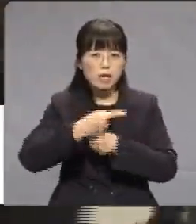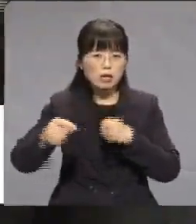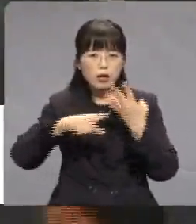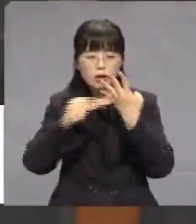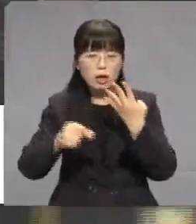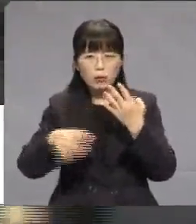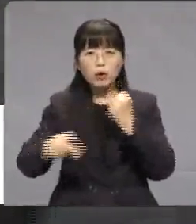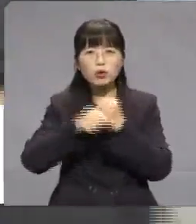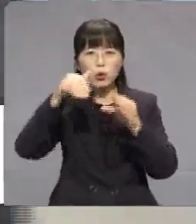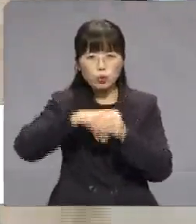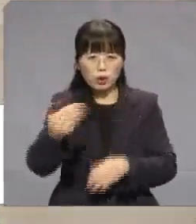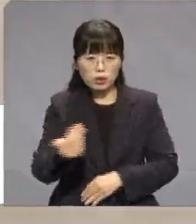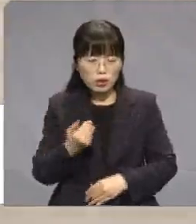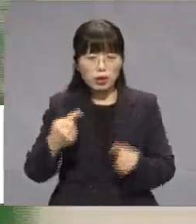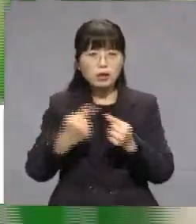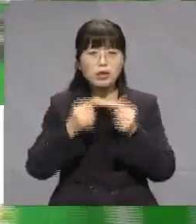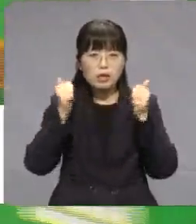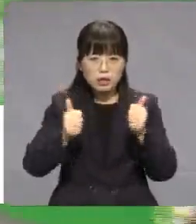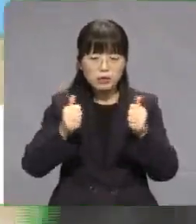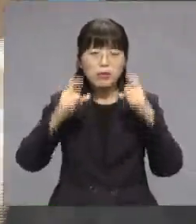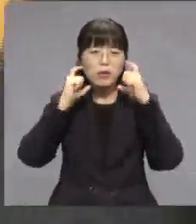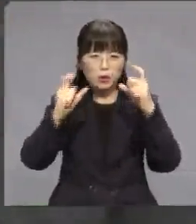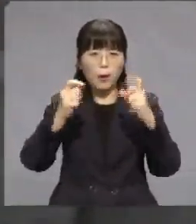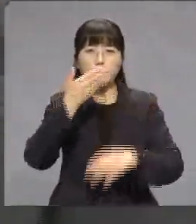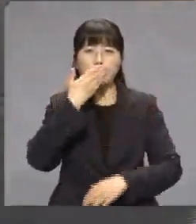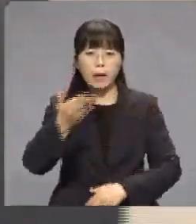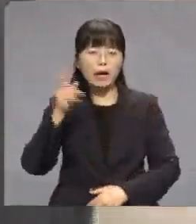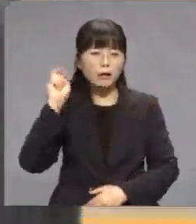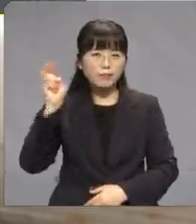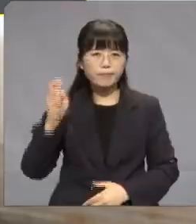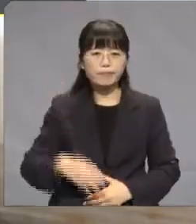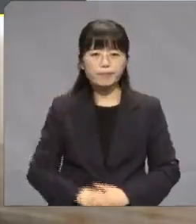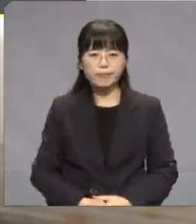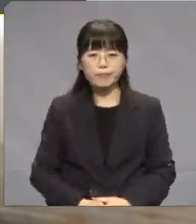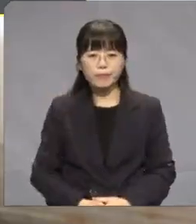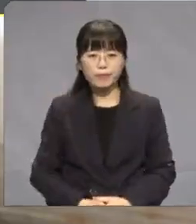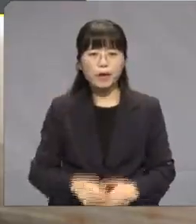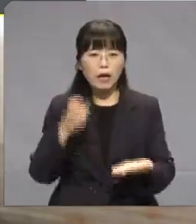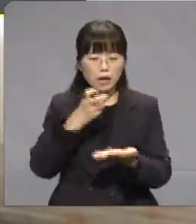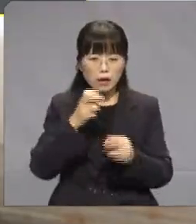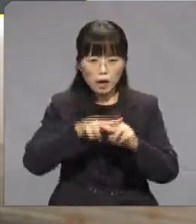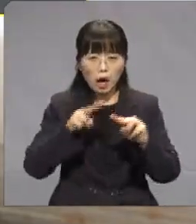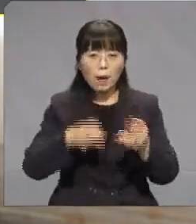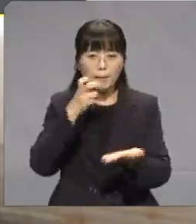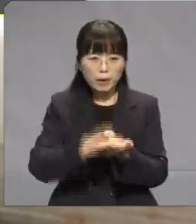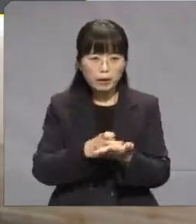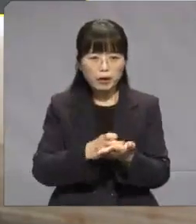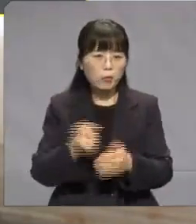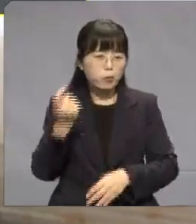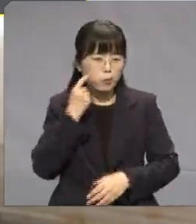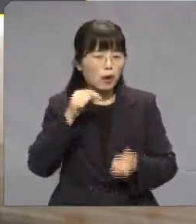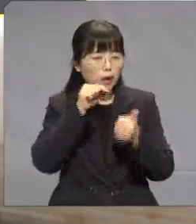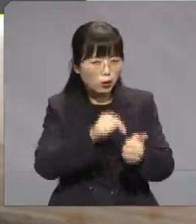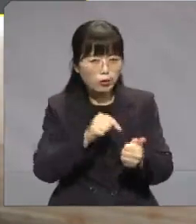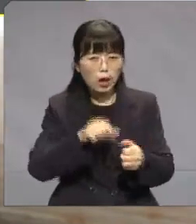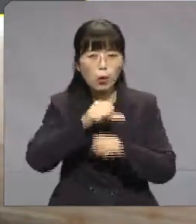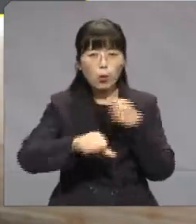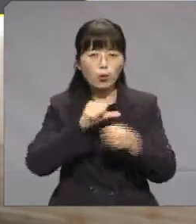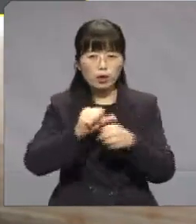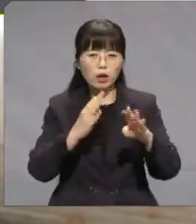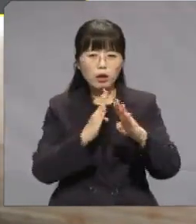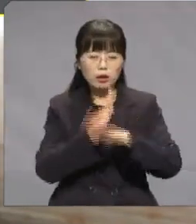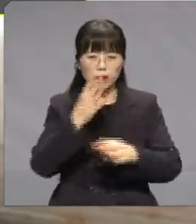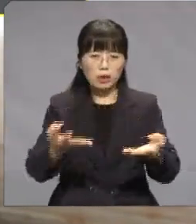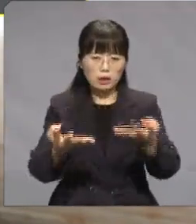4월 총선전 일심 선고가 내려질 수 있습니다 형법상 위증 위증 교사는 5년 이하 징역